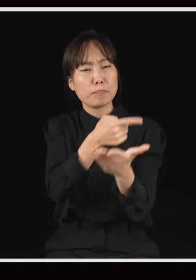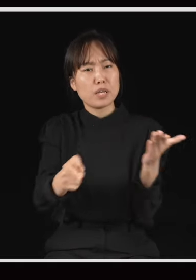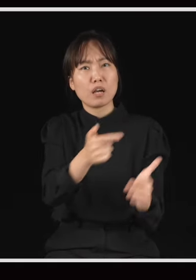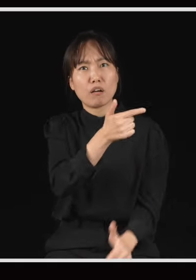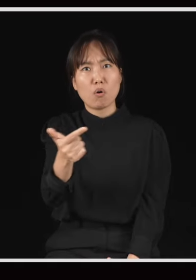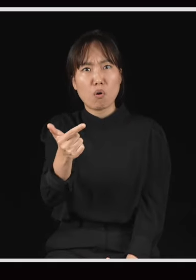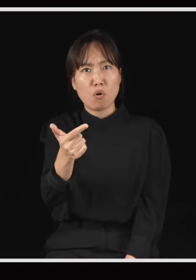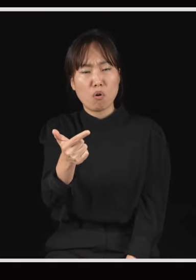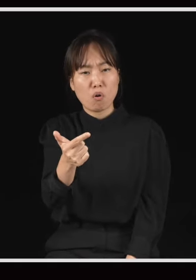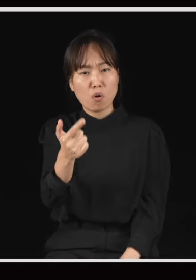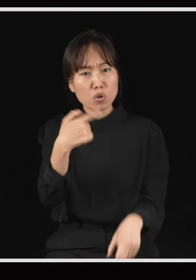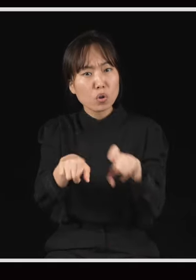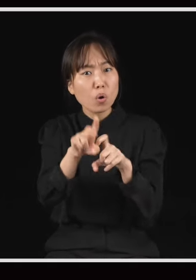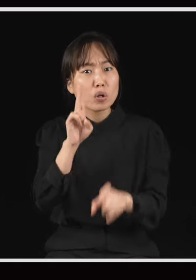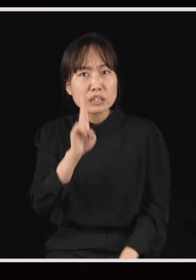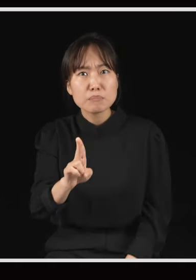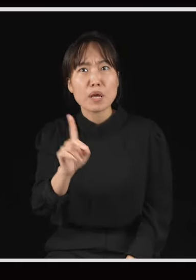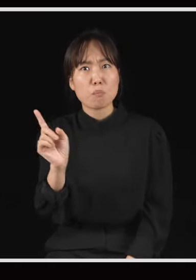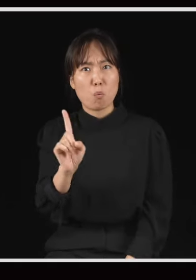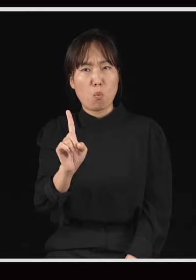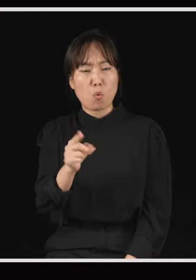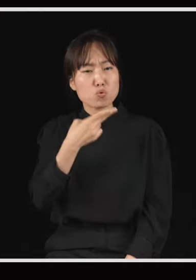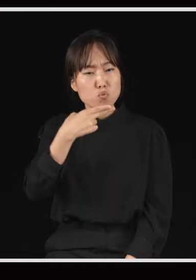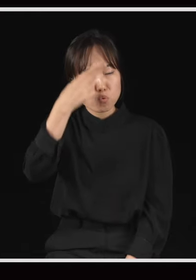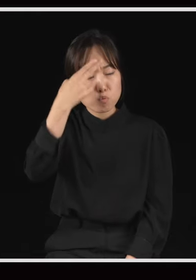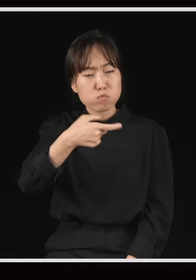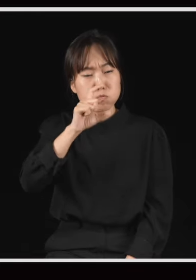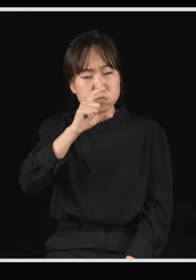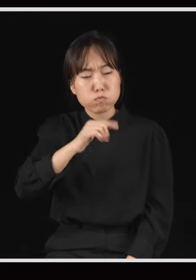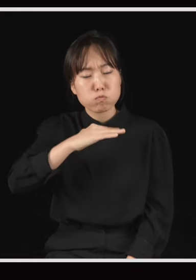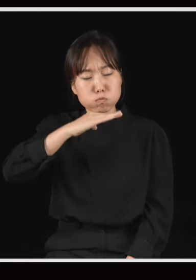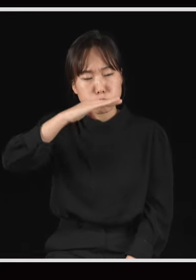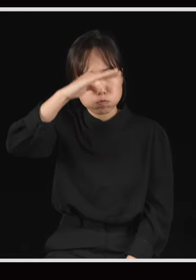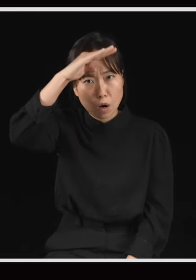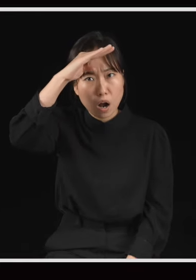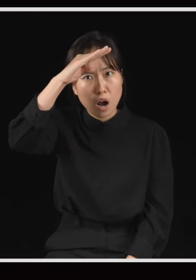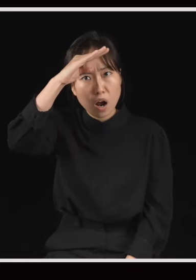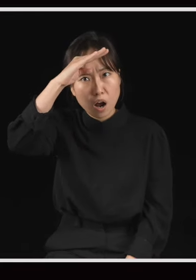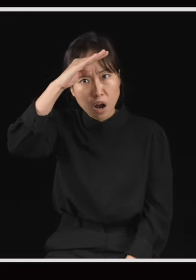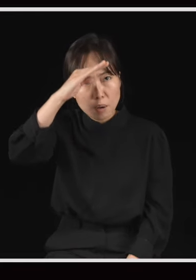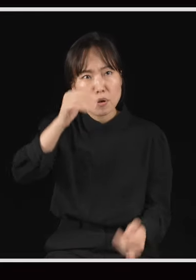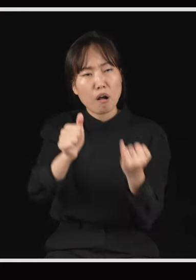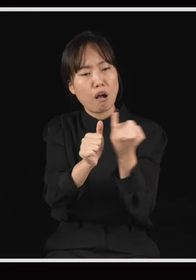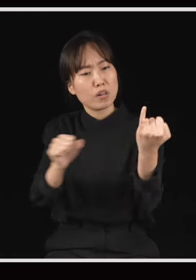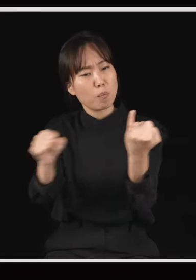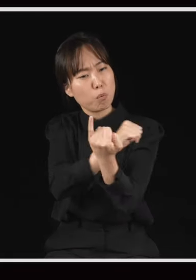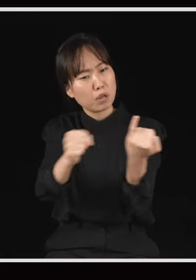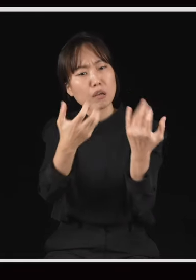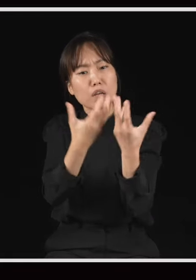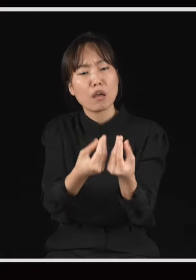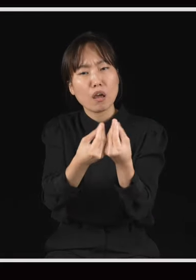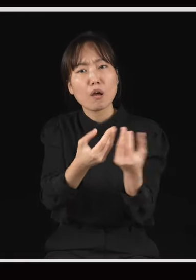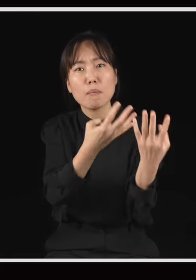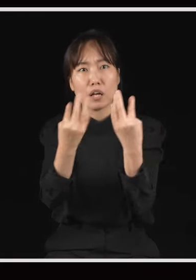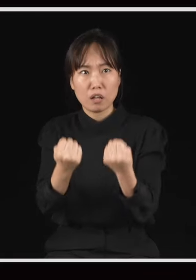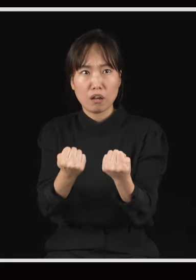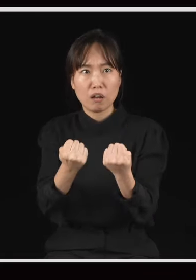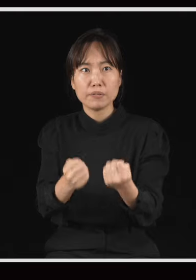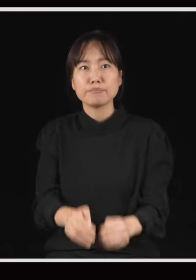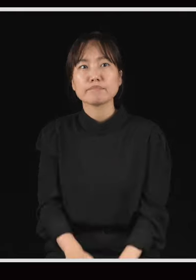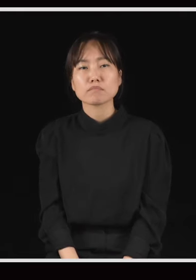그리고 또 보통 술 이렇게 좋아하시는 분들이 술만 좋아하시면 다행인데 또 여러 가지 또 안 좋은 일들을 보통 뭐 때리신다거나 할머니를 때리시거나 뭐